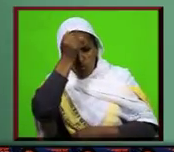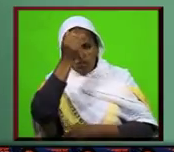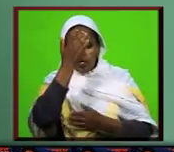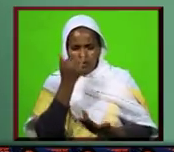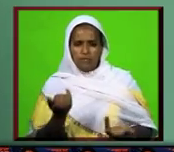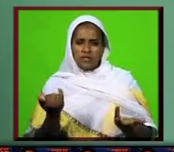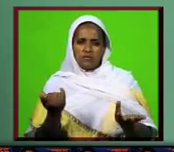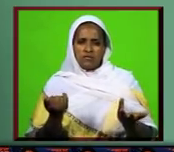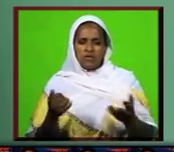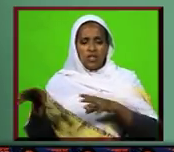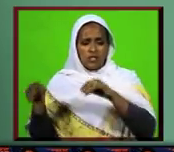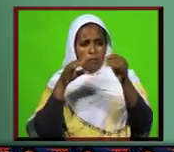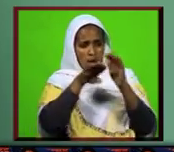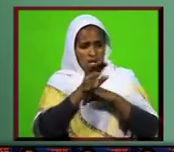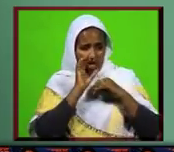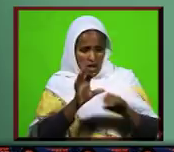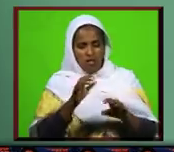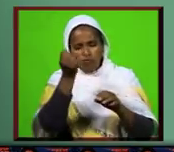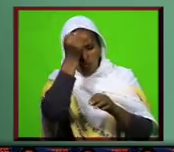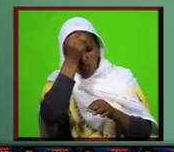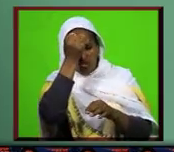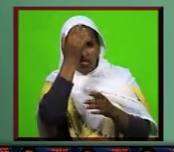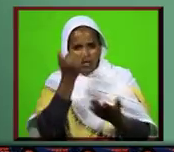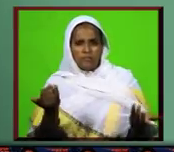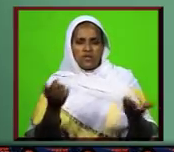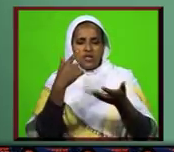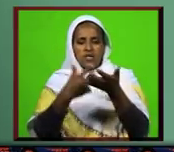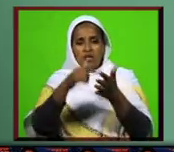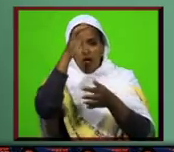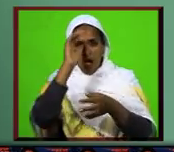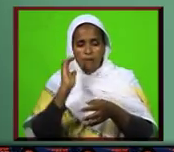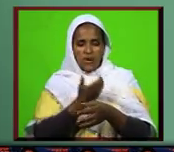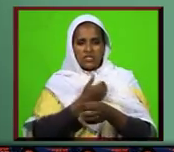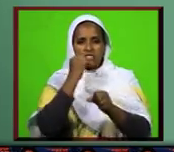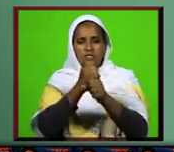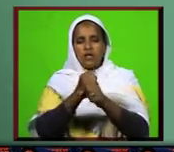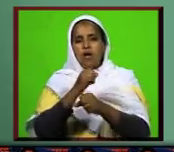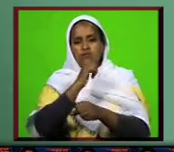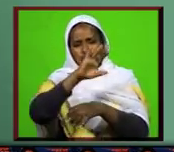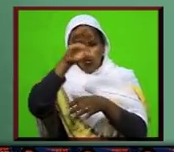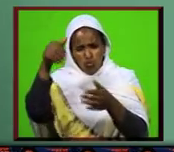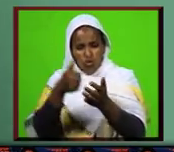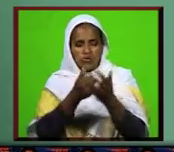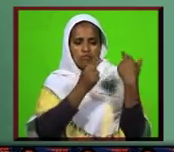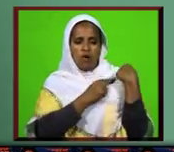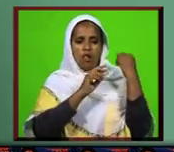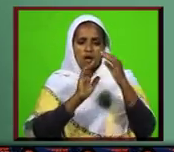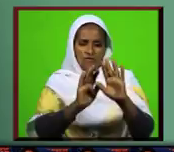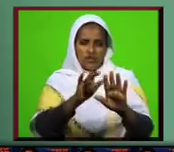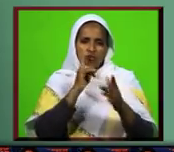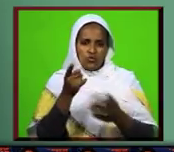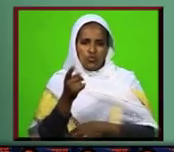ሲፈርስ መቆጨት፣ ተማሪ ሳይገባበት ሲቀር መቆጨት፣ ይሄ የብፁዕ አባታችን ስራ አይደለም፣